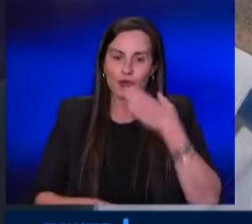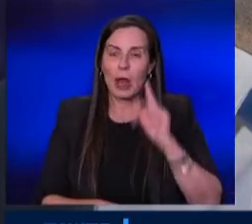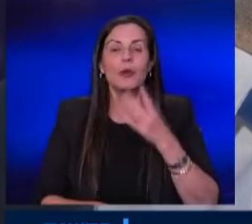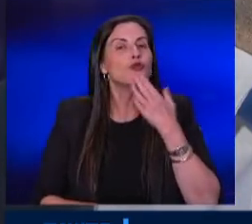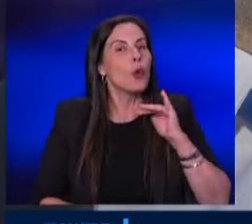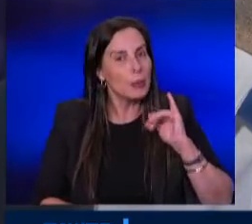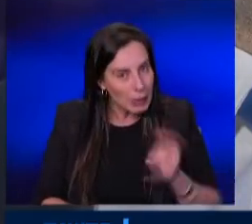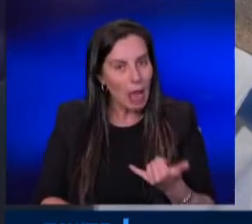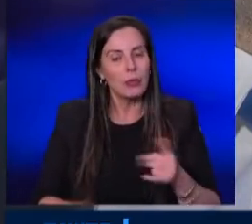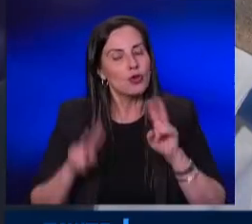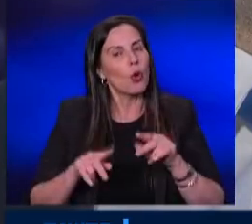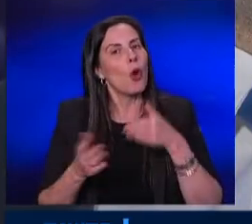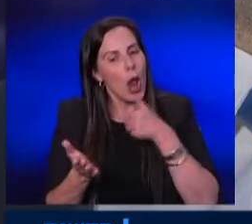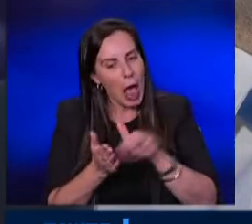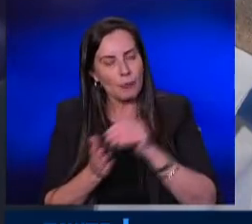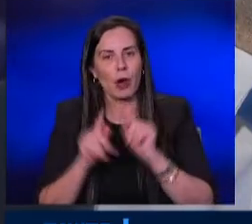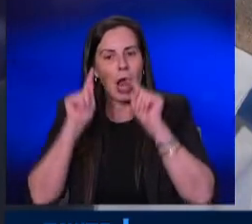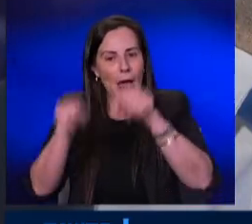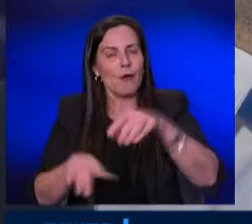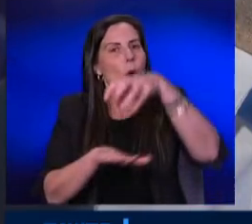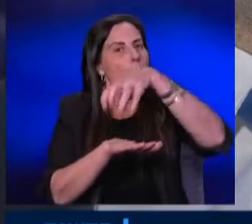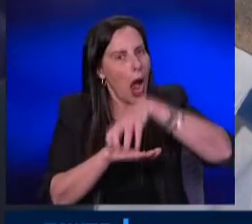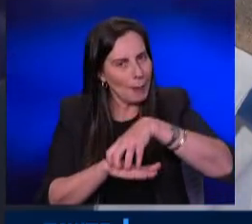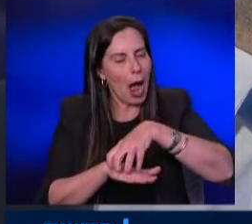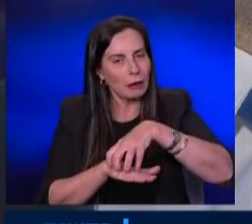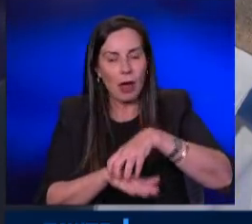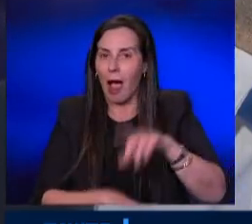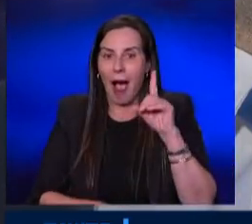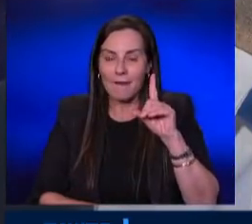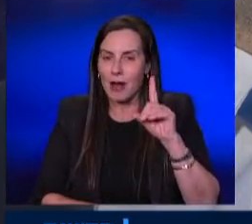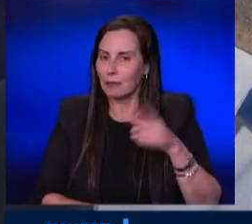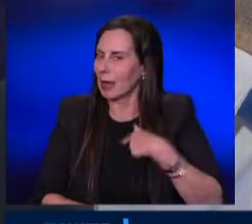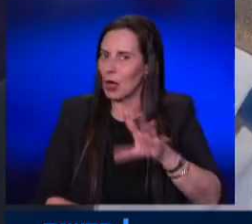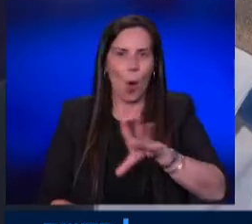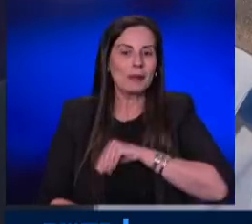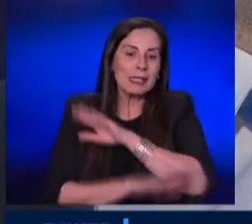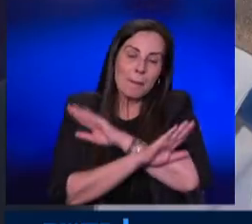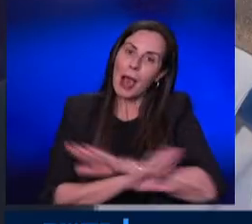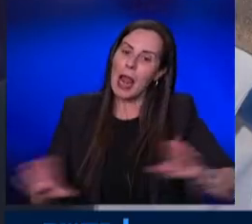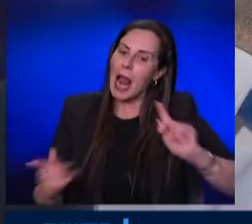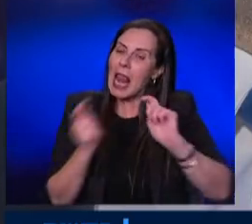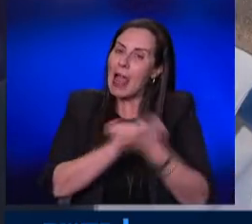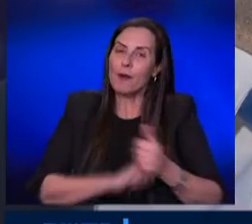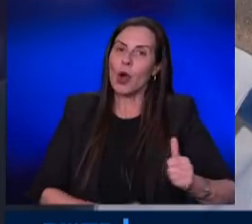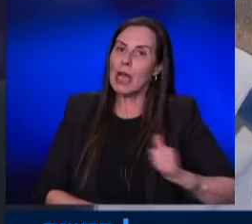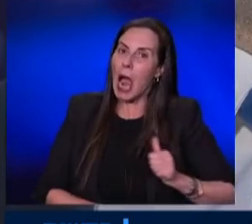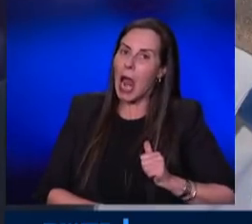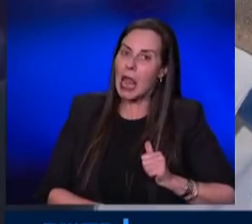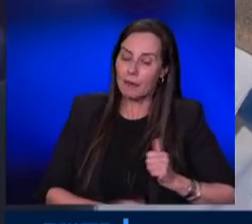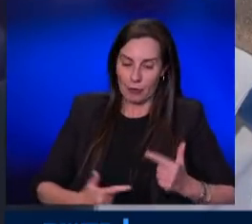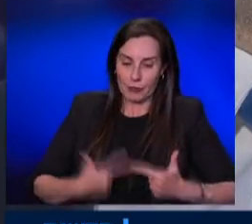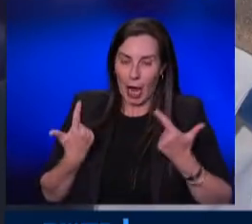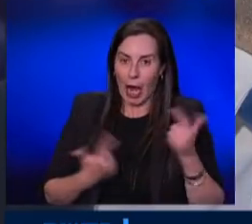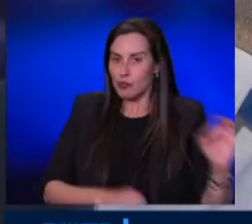שיהודים יוכלו להמשיך לעלות להר הבית, אבל אני לא אתן להפוך את חיילי צה"ל ואת החיים של